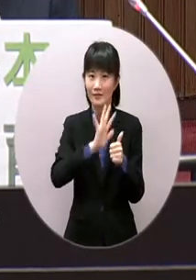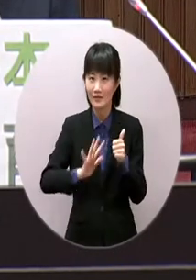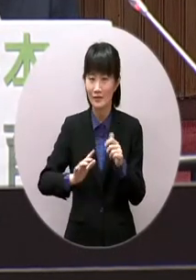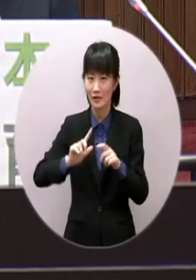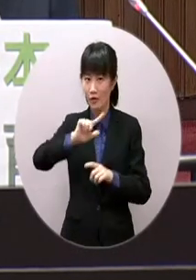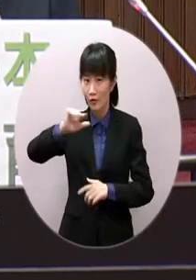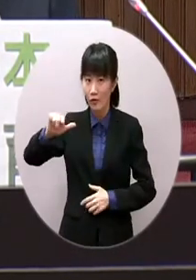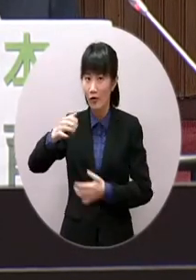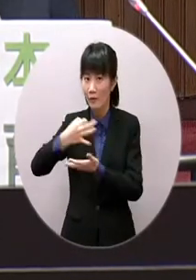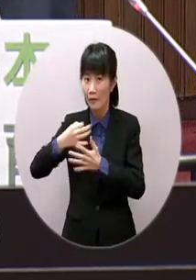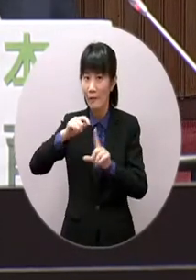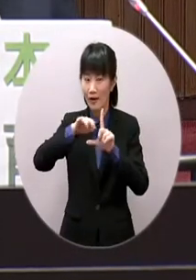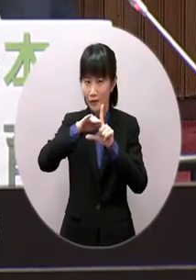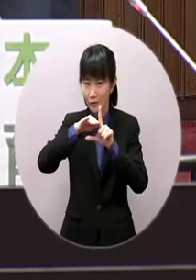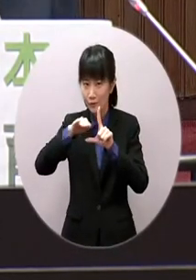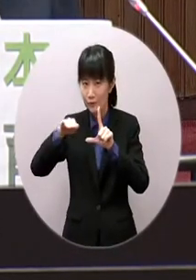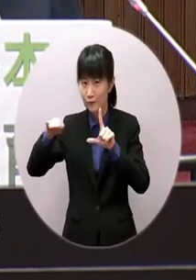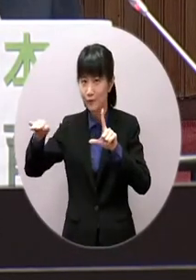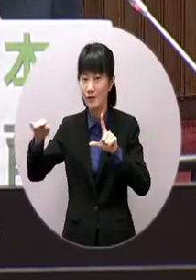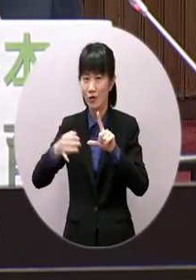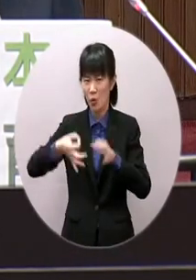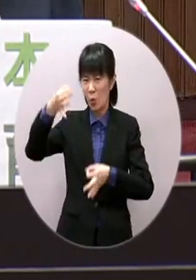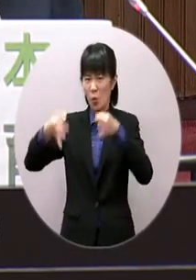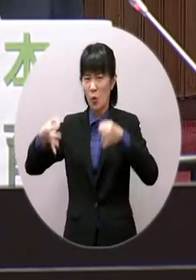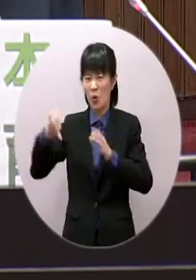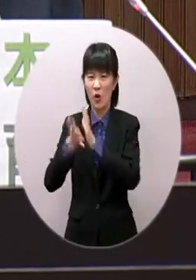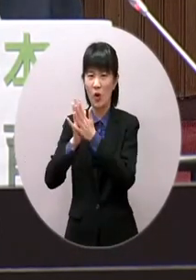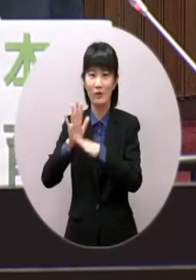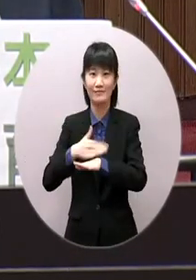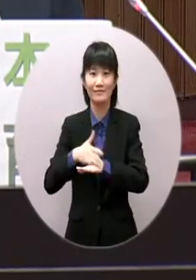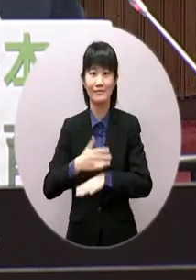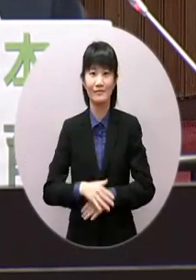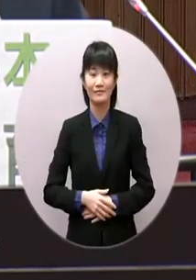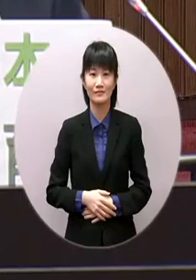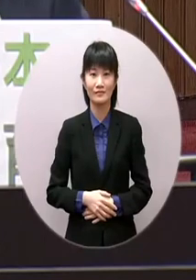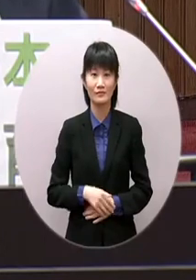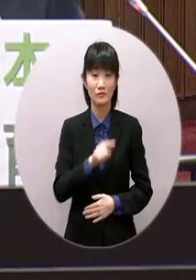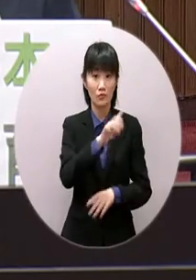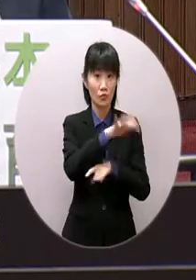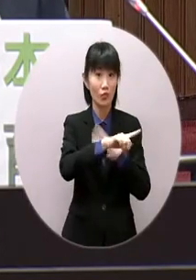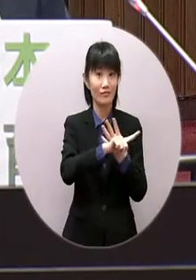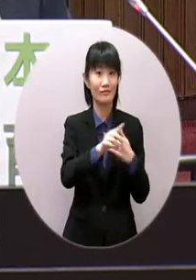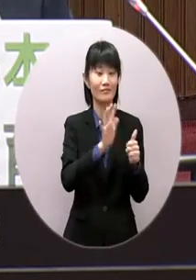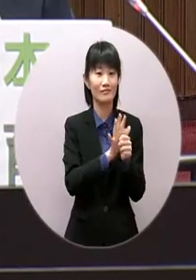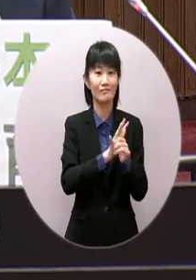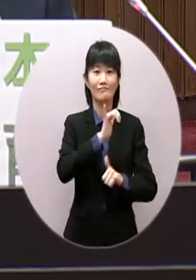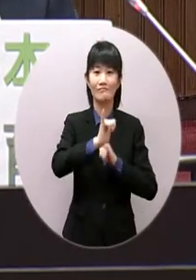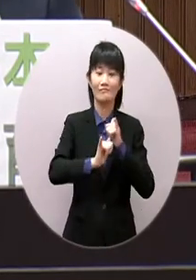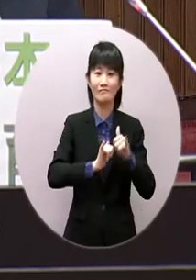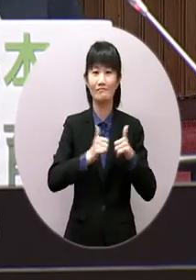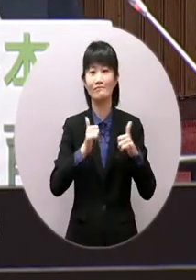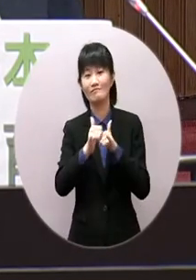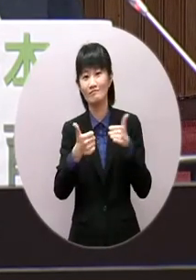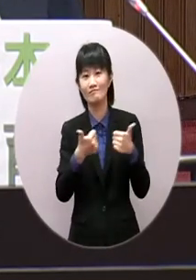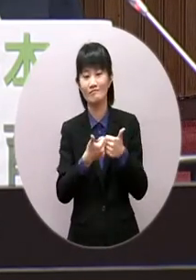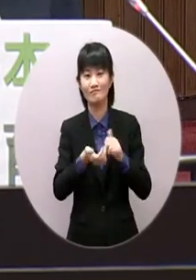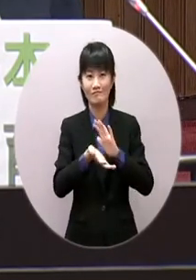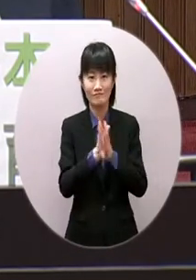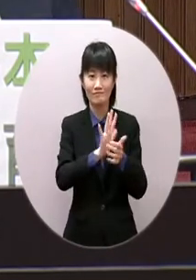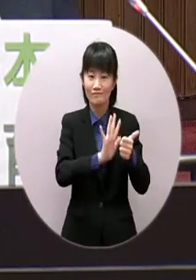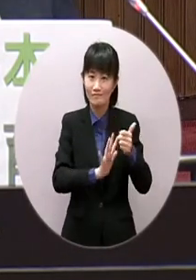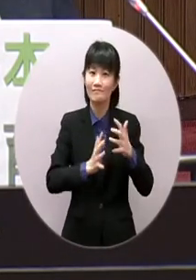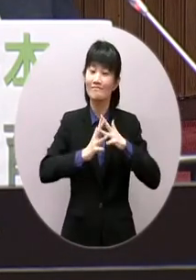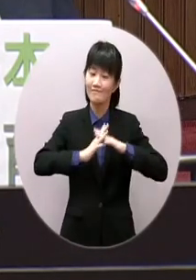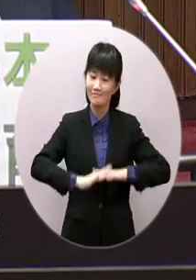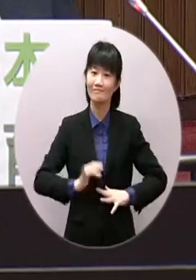那在压抑了物价的时候，我相信是对这个我们的社会稳定是有帮助的。可是我们对我们的农业，很